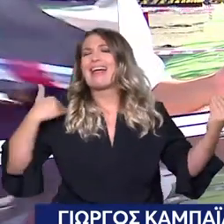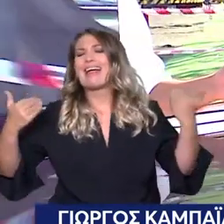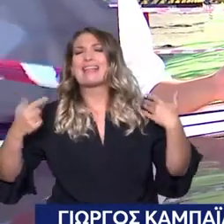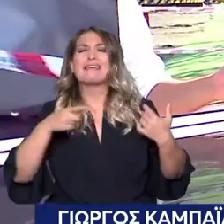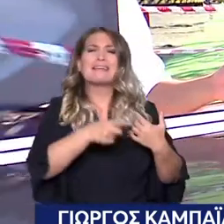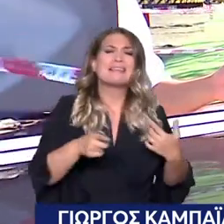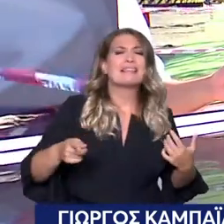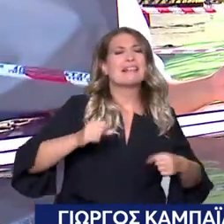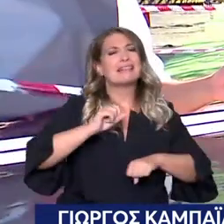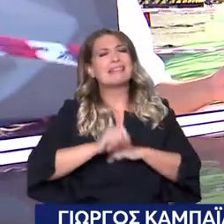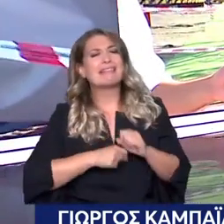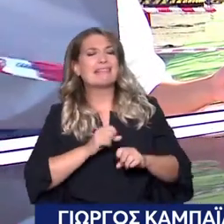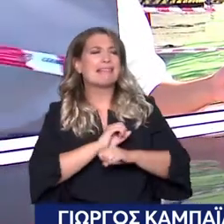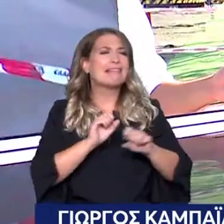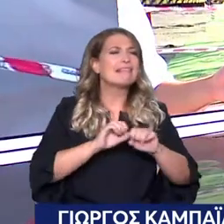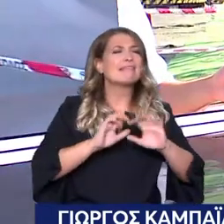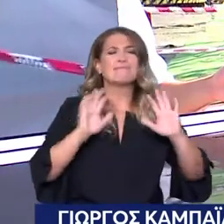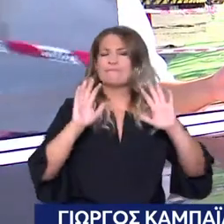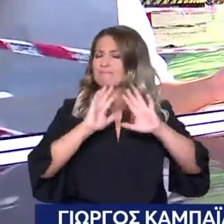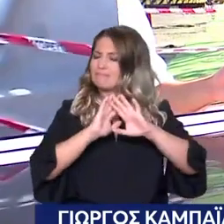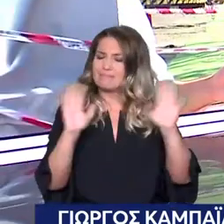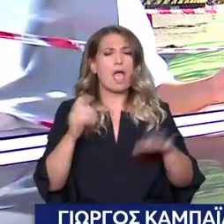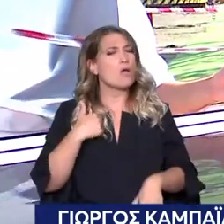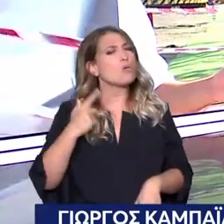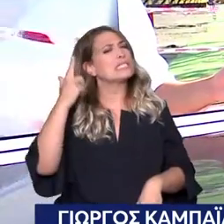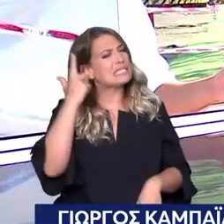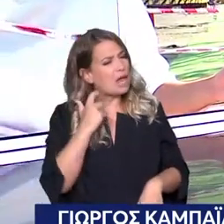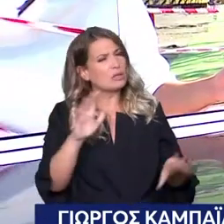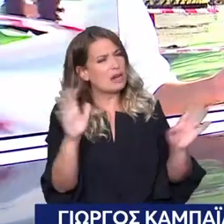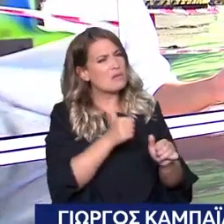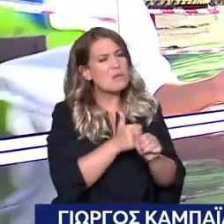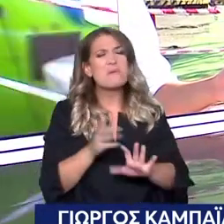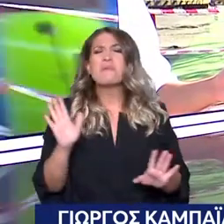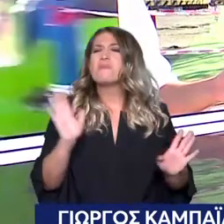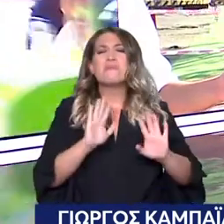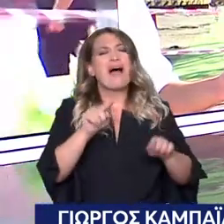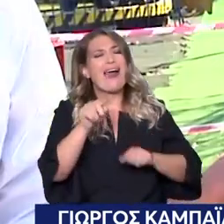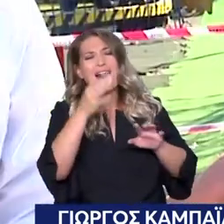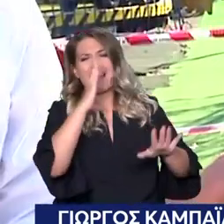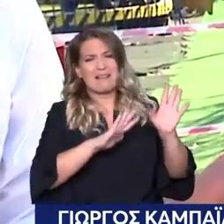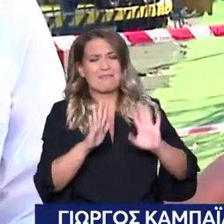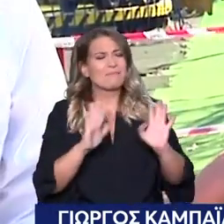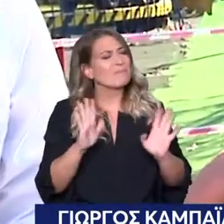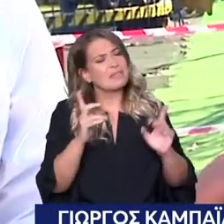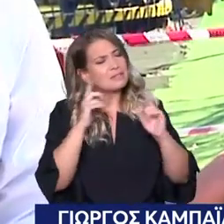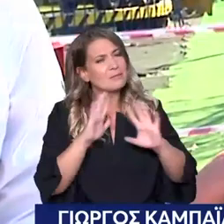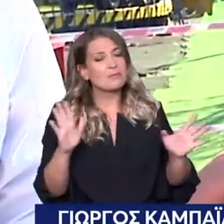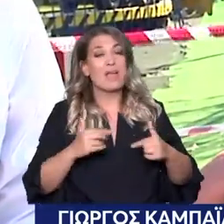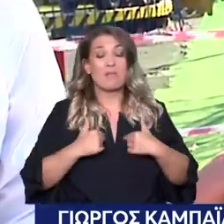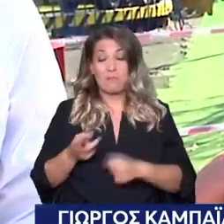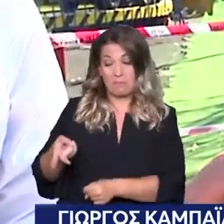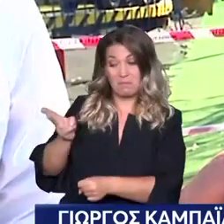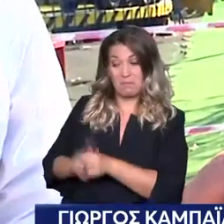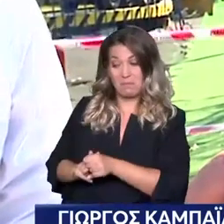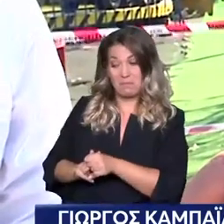τον κόπο, τα ρεπορτάζ. Τα παρακολουθώ, δεν έχω όμως να πω κάτι γι' αυτό. Νομίζω ότι όλα αυτά είναι γνωστά. Είναι υποχρέωση δηλαδή όλων